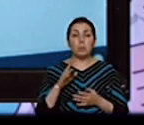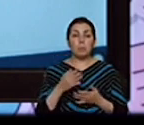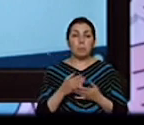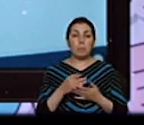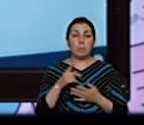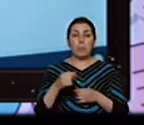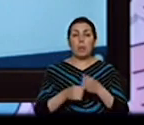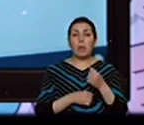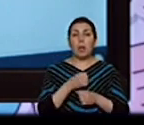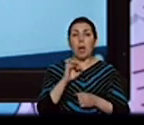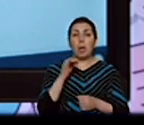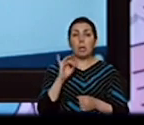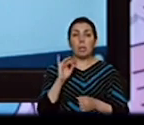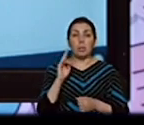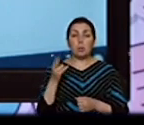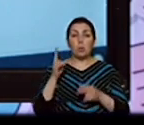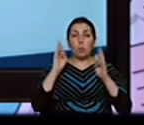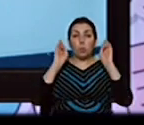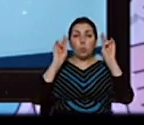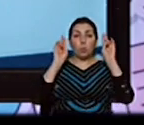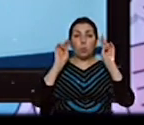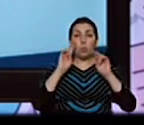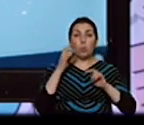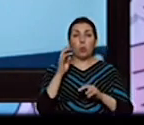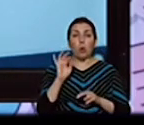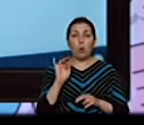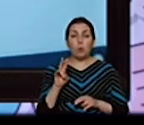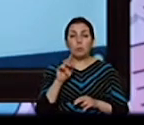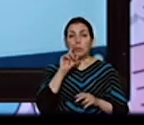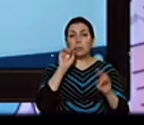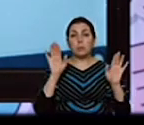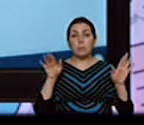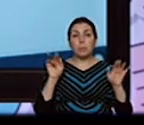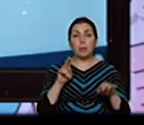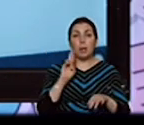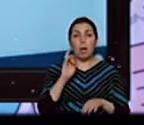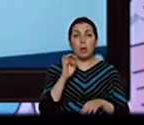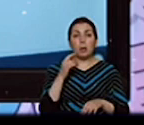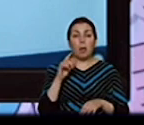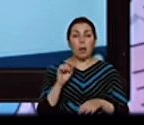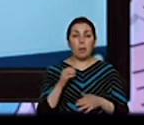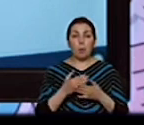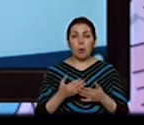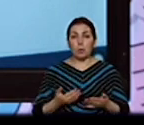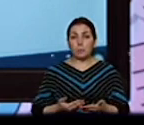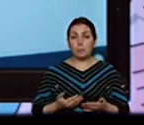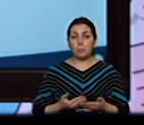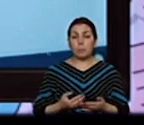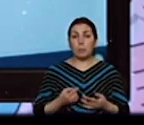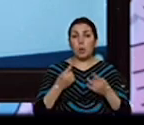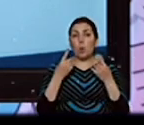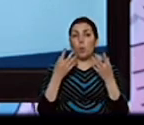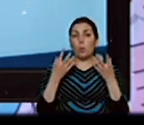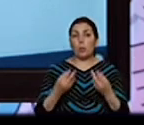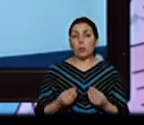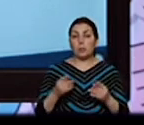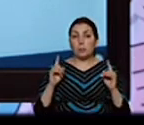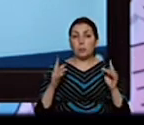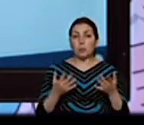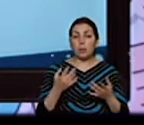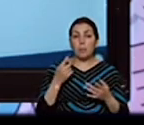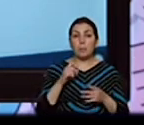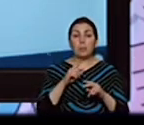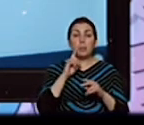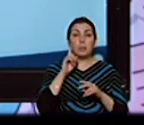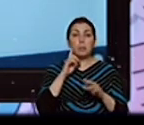O'rmonda ayiq voy, quyon voy, qarg'a voy yashar ekan. Kunlarning birida